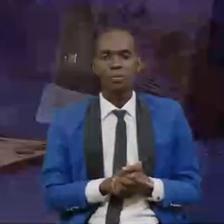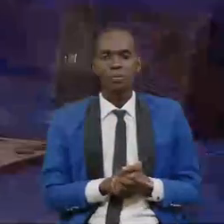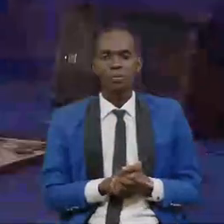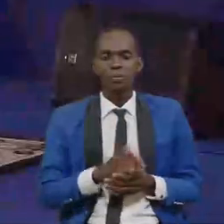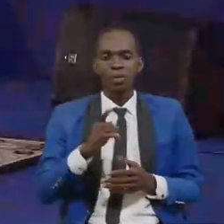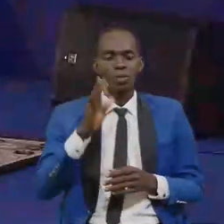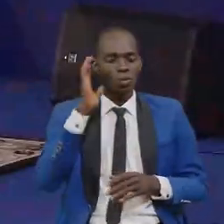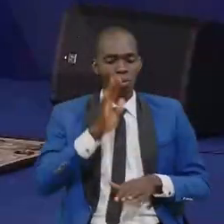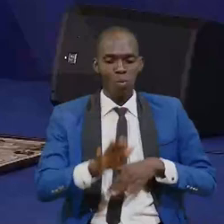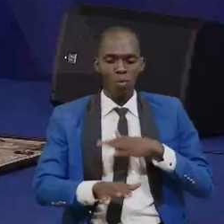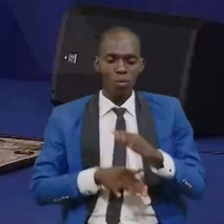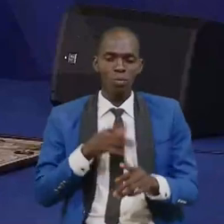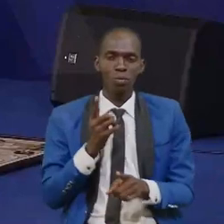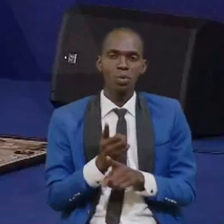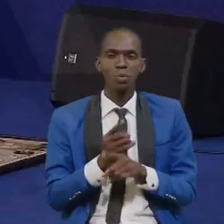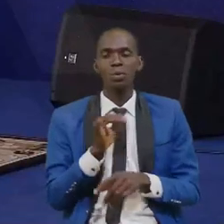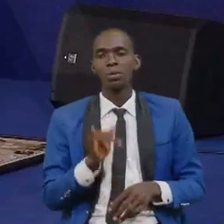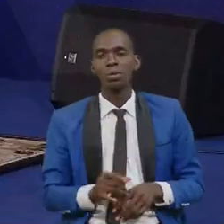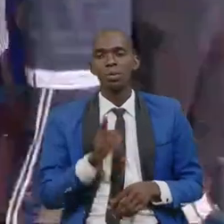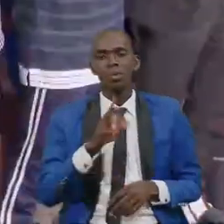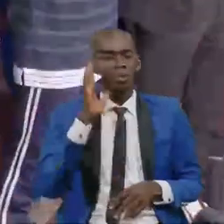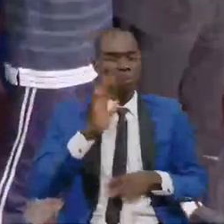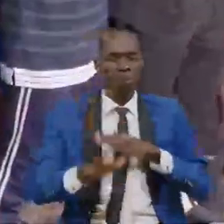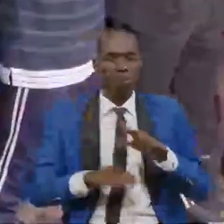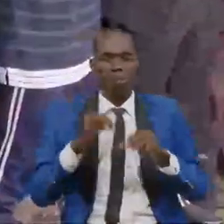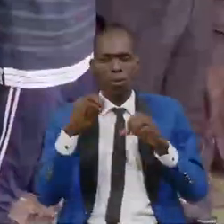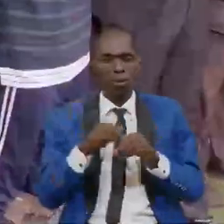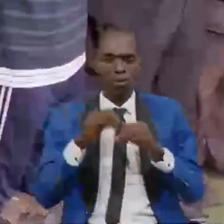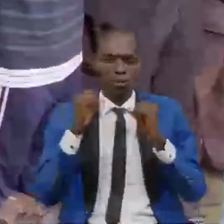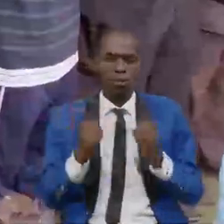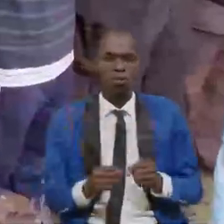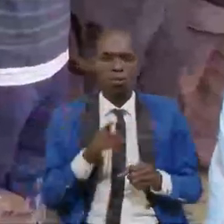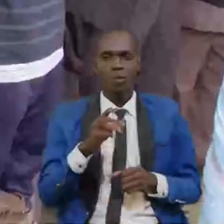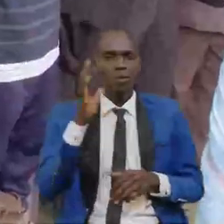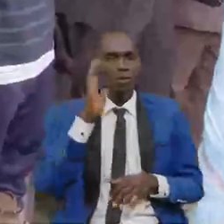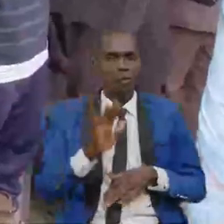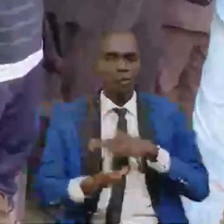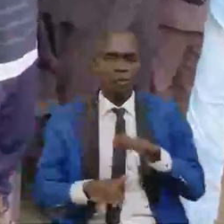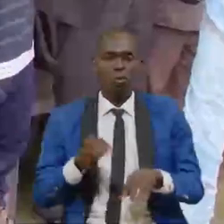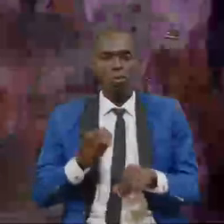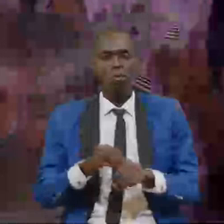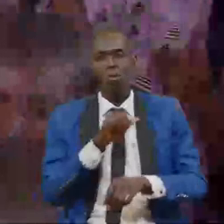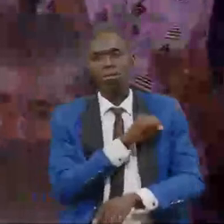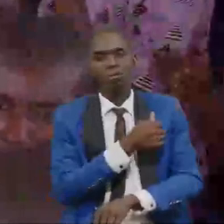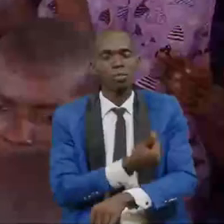Tu vas marcher droitement. Tu vas marcher dans la puissance. Tu marcheras dans